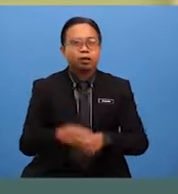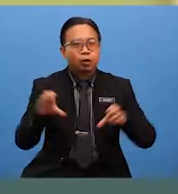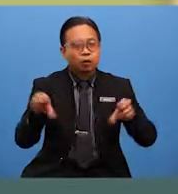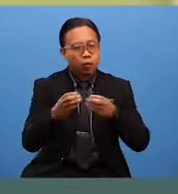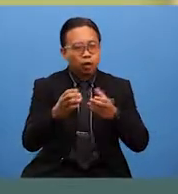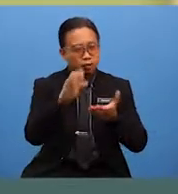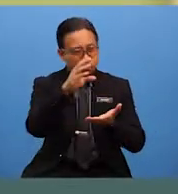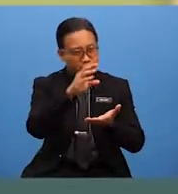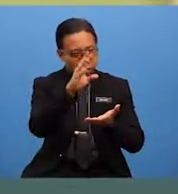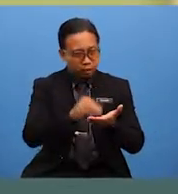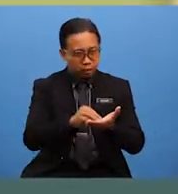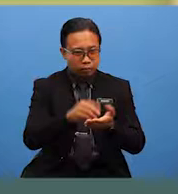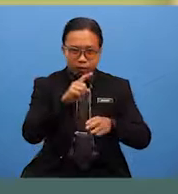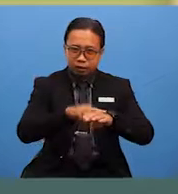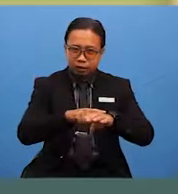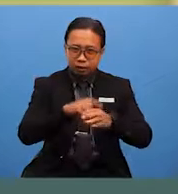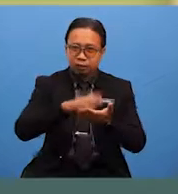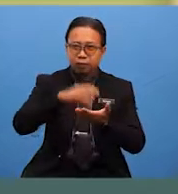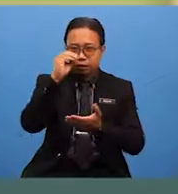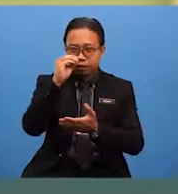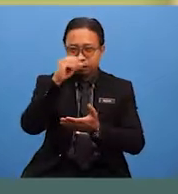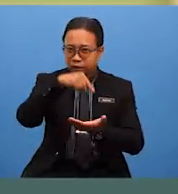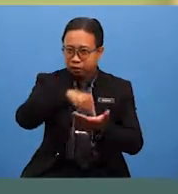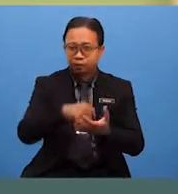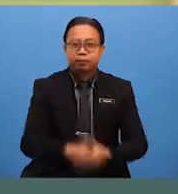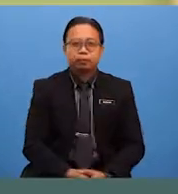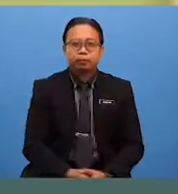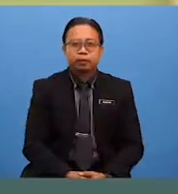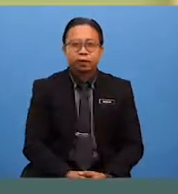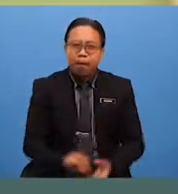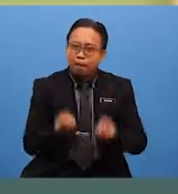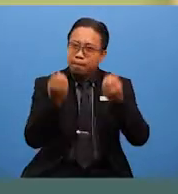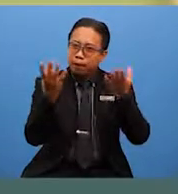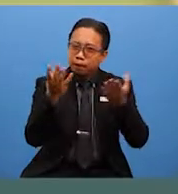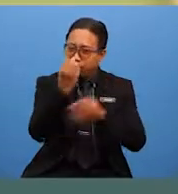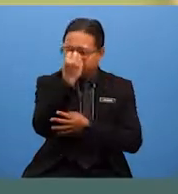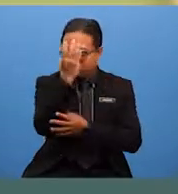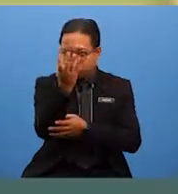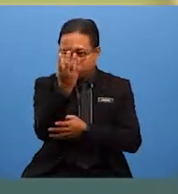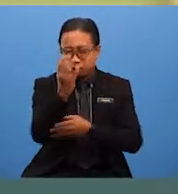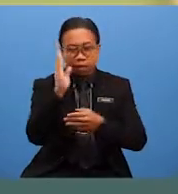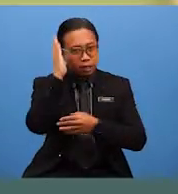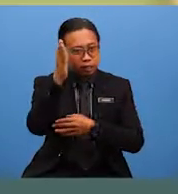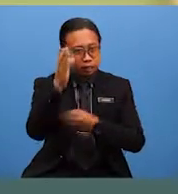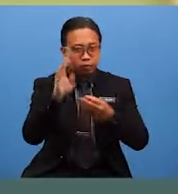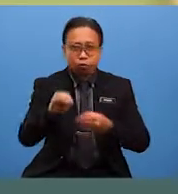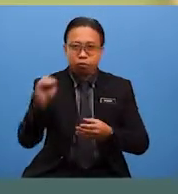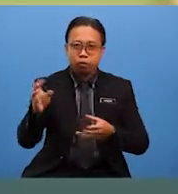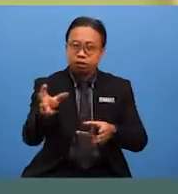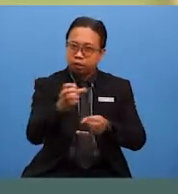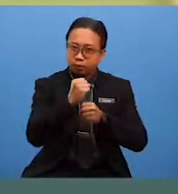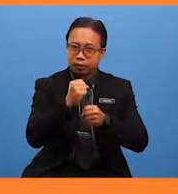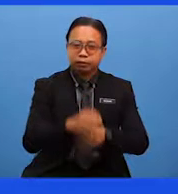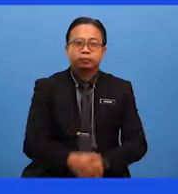catatan semasa sesi pembelajaran ini banyak ma'lumat penting dan menarik yang akan murid-murid